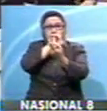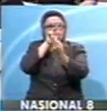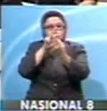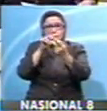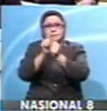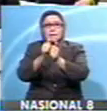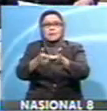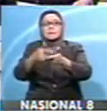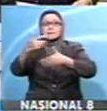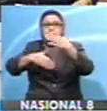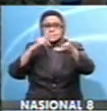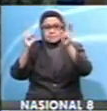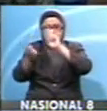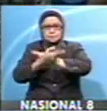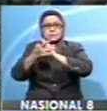semasa